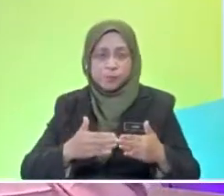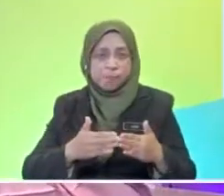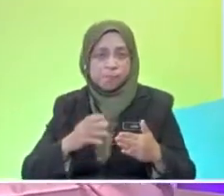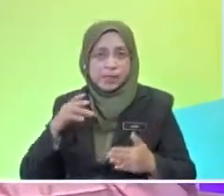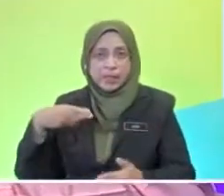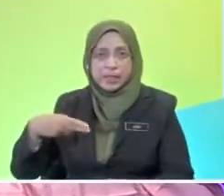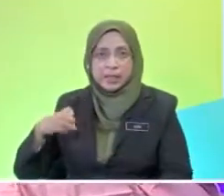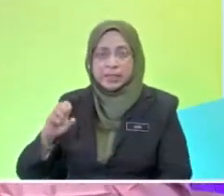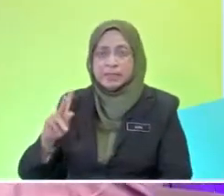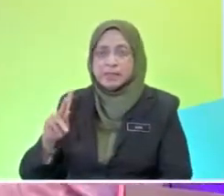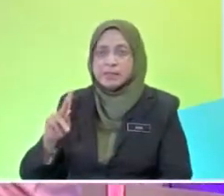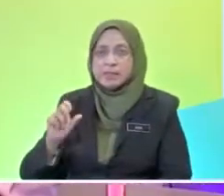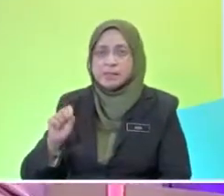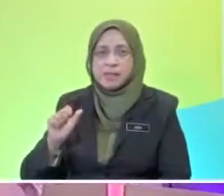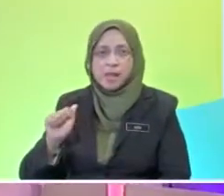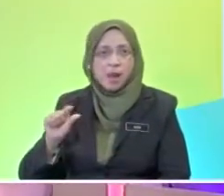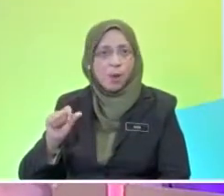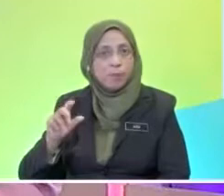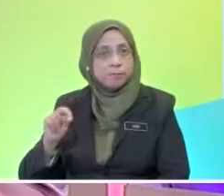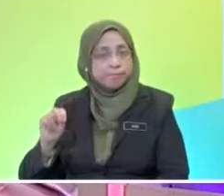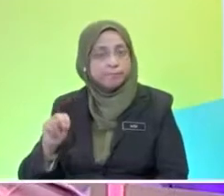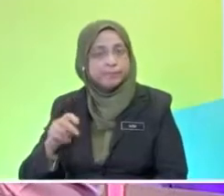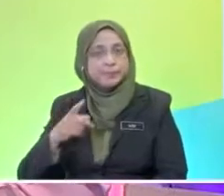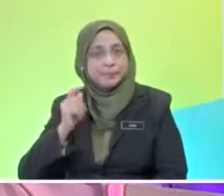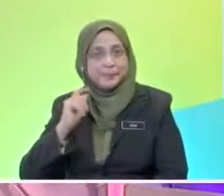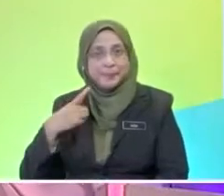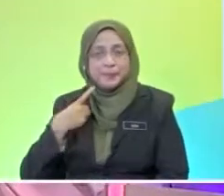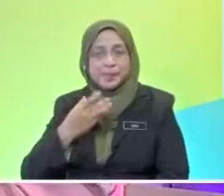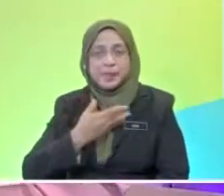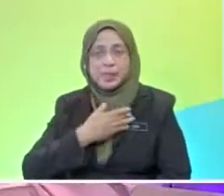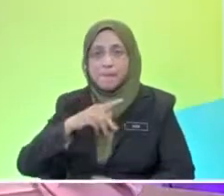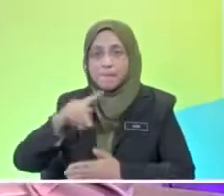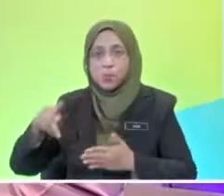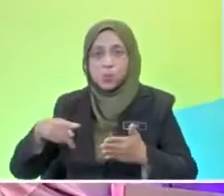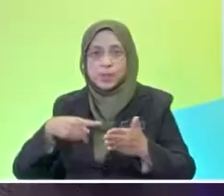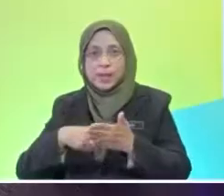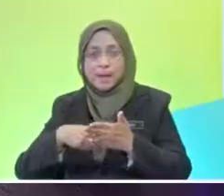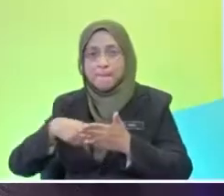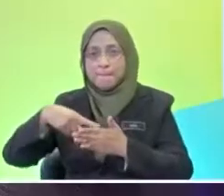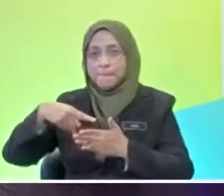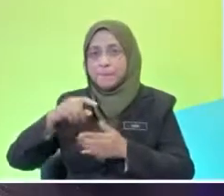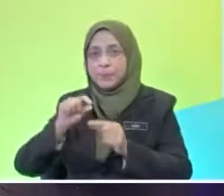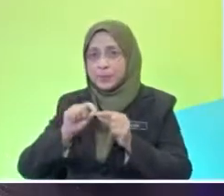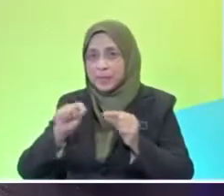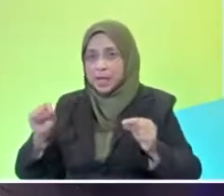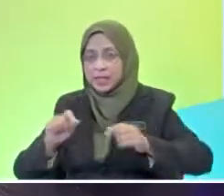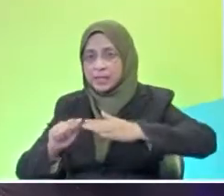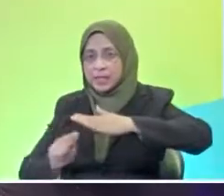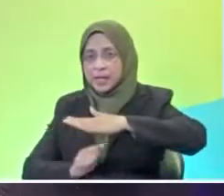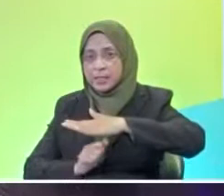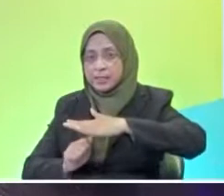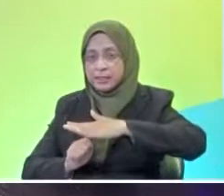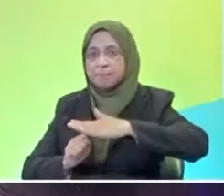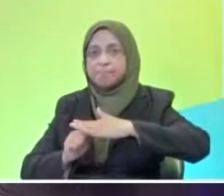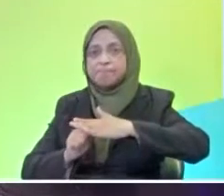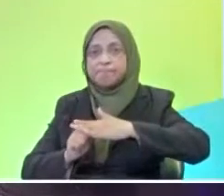hexagon ni. Baik, okay. Abang Sean. Tadi saya dah maklumkan, kita ada pusat protector. Ya, kita ada garis asas protector.